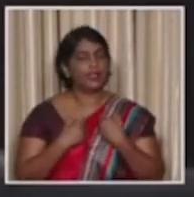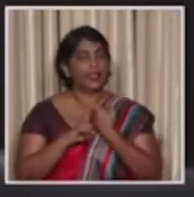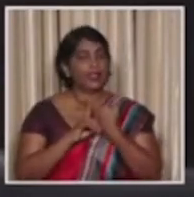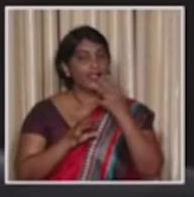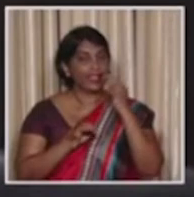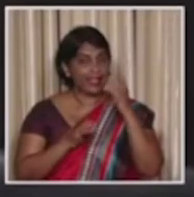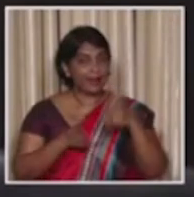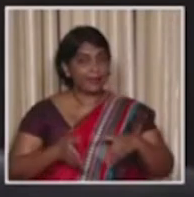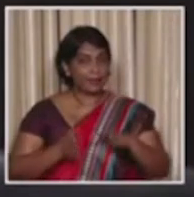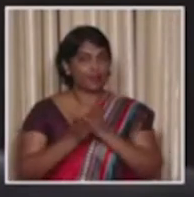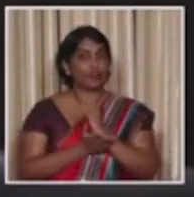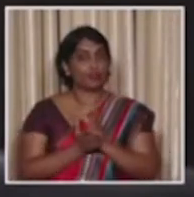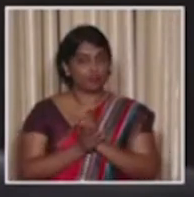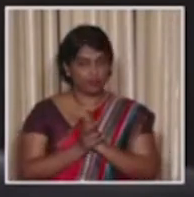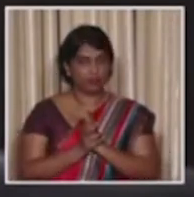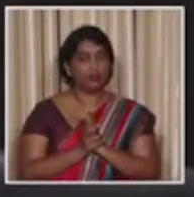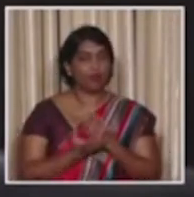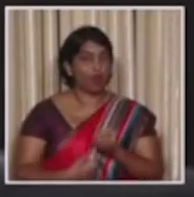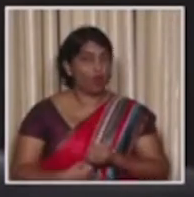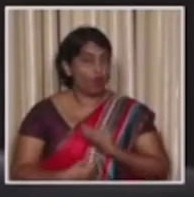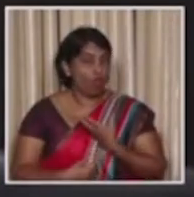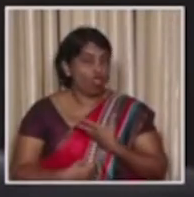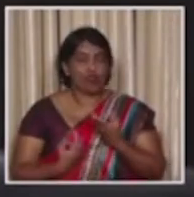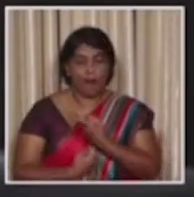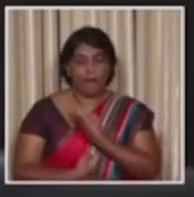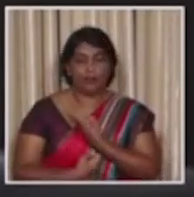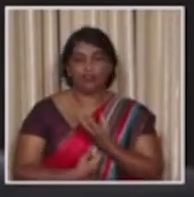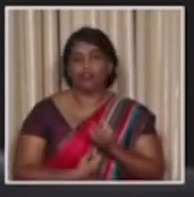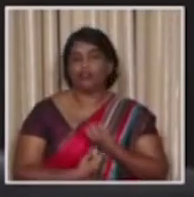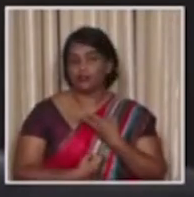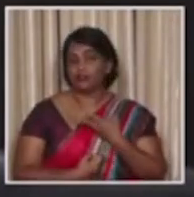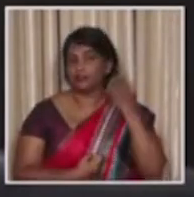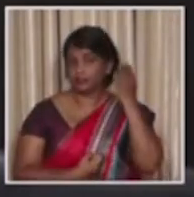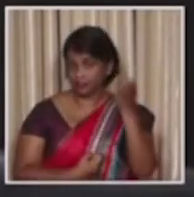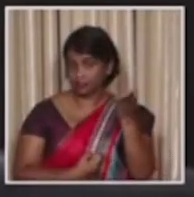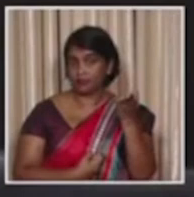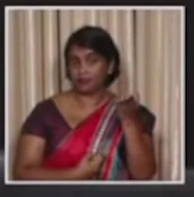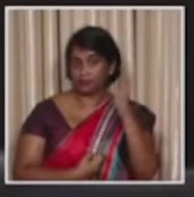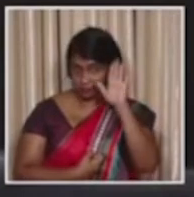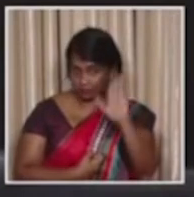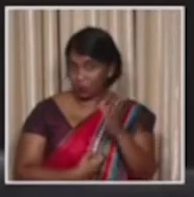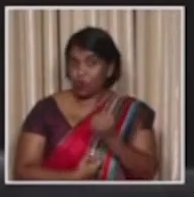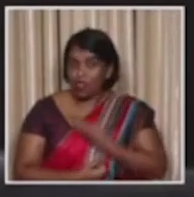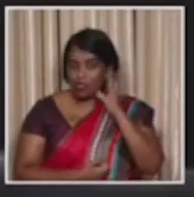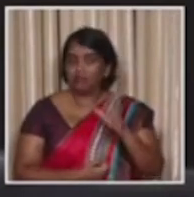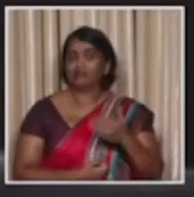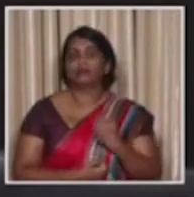මිටියාවතේ මේ දුම්රිය මාර්ගයට තිබෙන උනන්දුව තරම් උනන්දුවක් ඔබතුමාට ඇතිවීම සම්බන්ධයෙන්